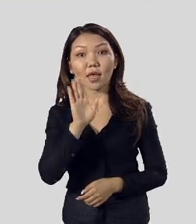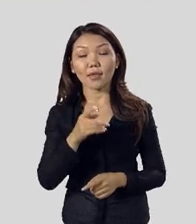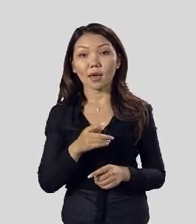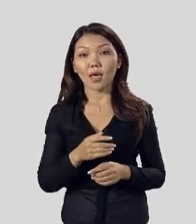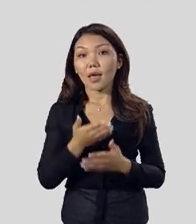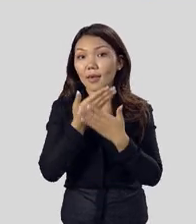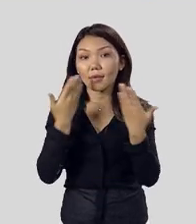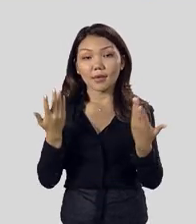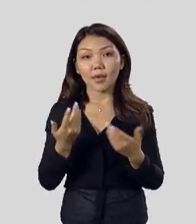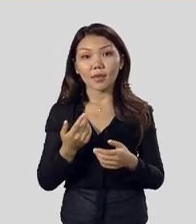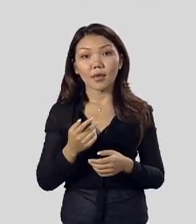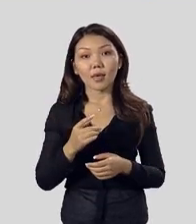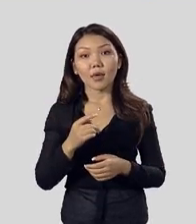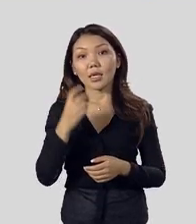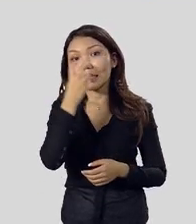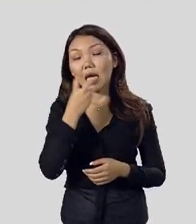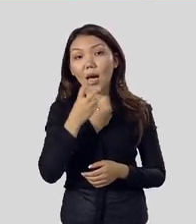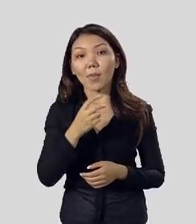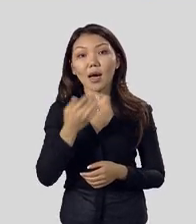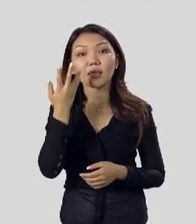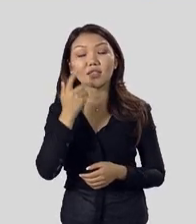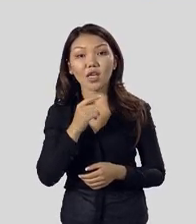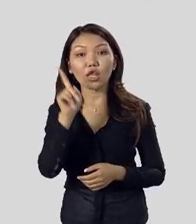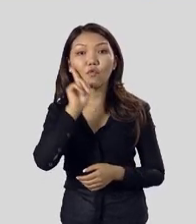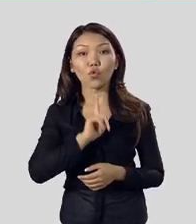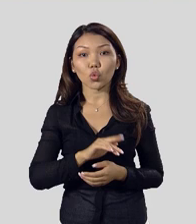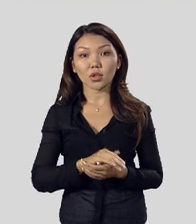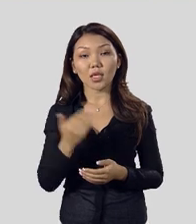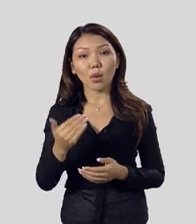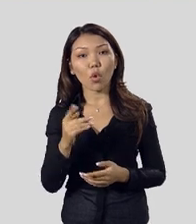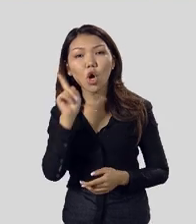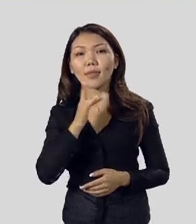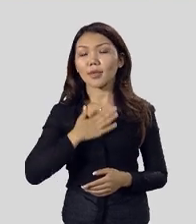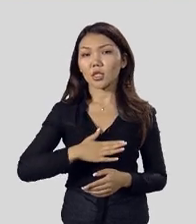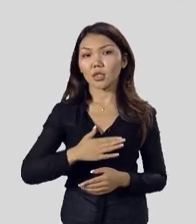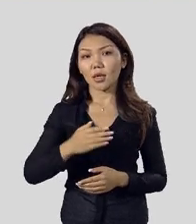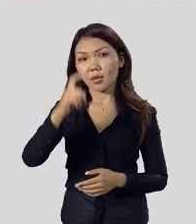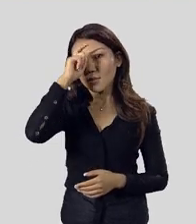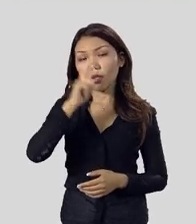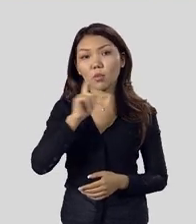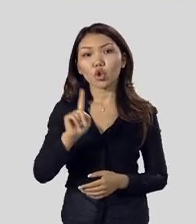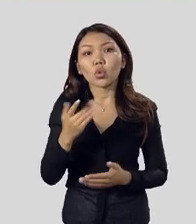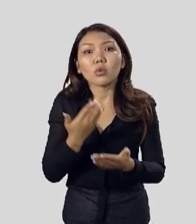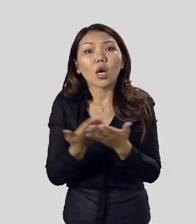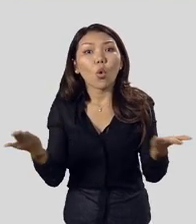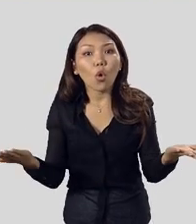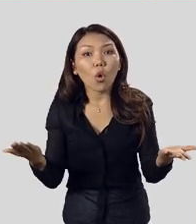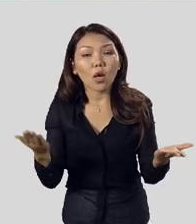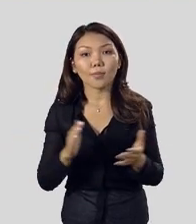запаха тебя невозможно описать тобой наслаждаются не ведая что-то такое